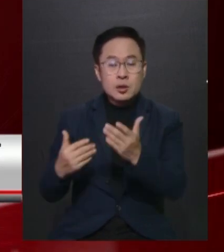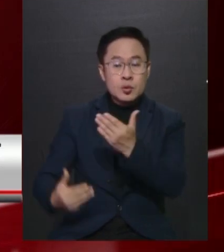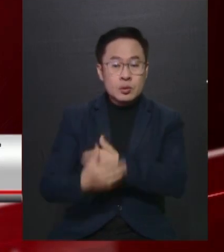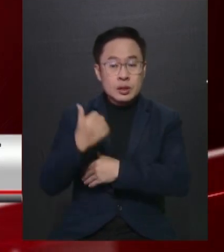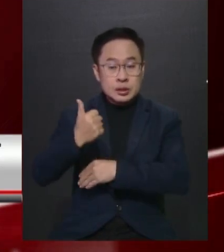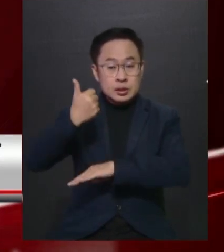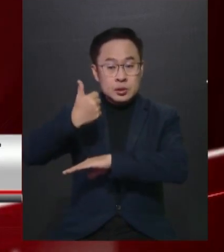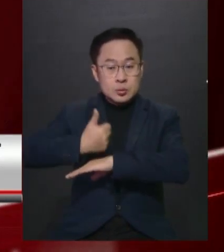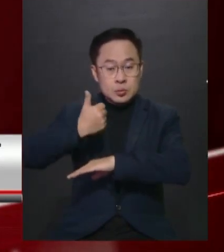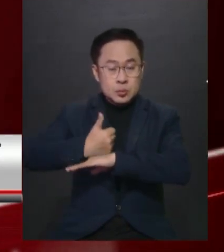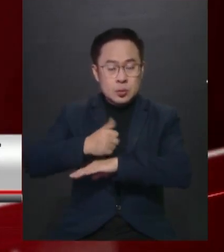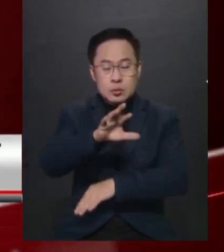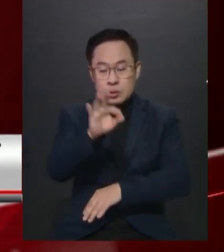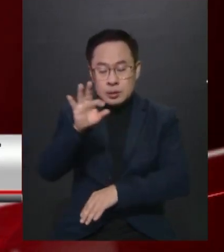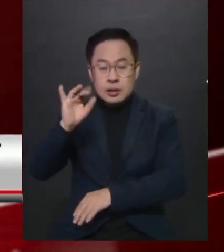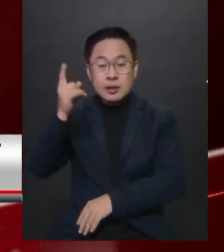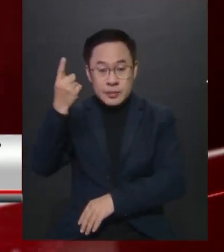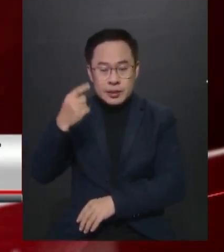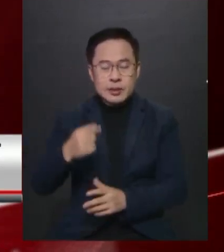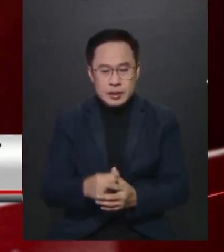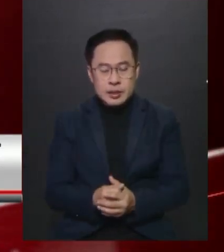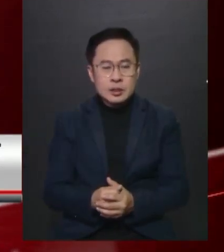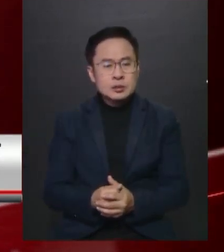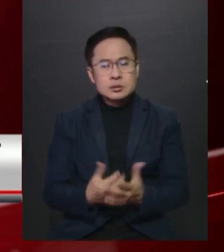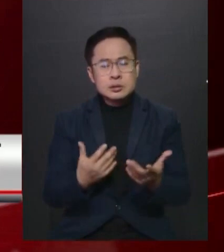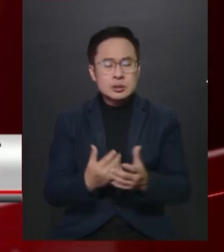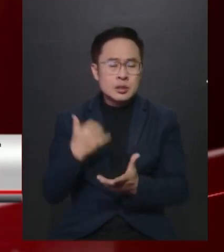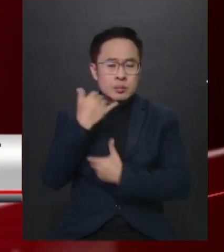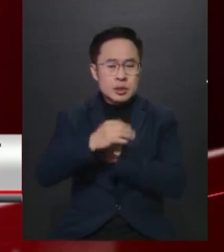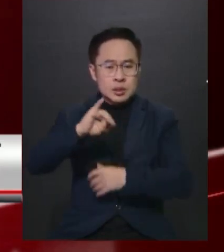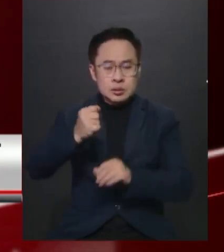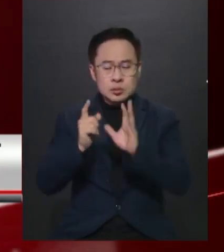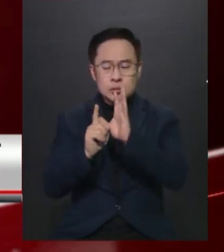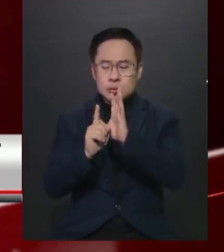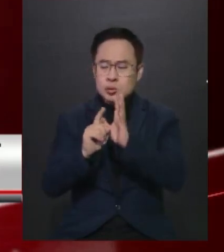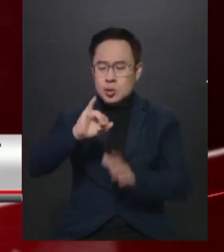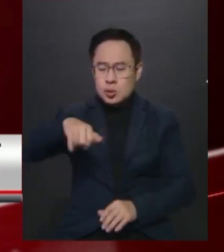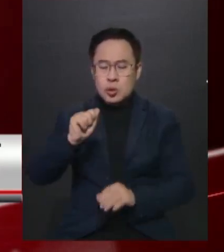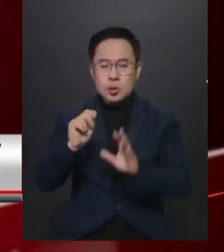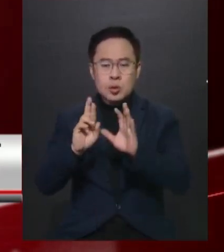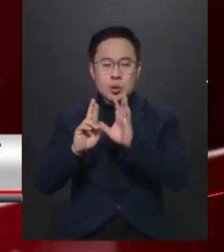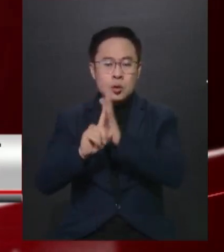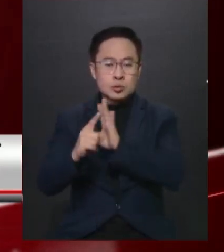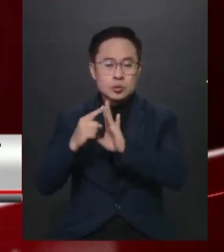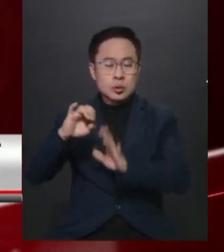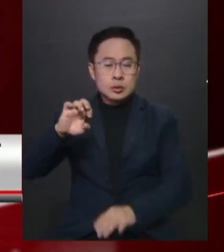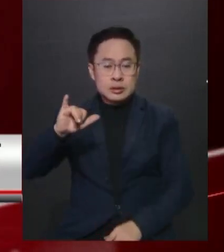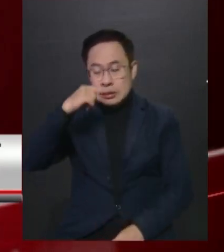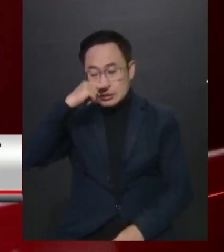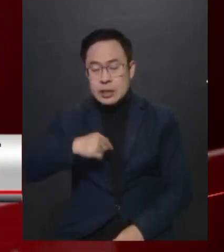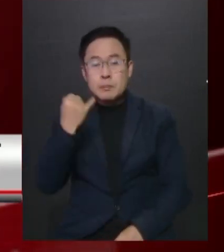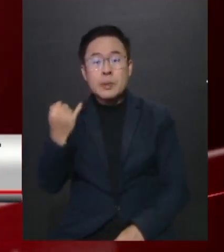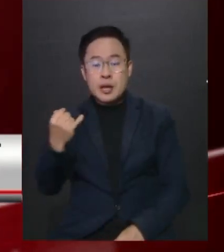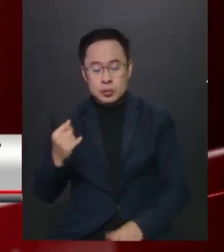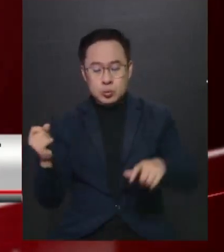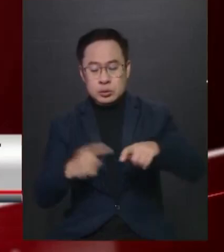นียแล้วก็ที่จอร์เจียแม้ว่าอย่างเกมกับจอร์เจียเนี่ยเราจะแพ้เขาไปถึง8ลูกแต่มันก็ได้เห็นน่ะอย่างที่กฤษฎากาแมนก็ได้บอกเองว่ามันได้เห็น